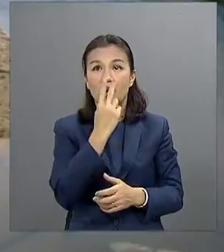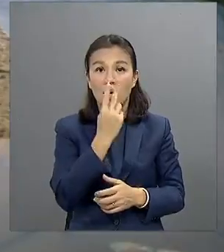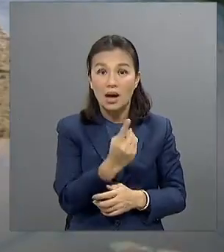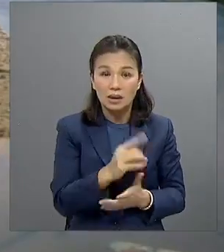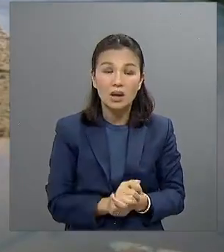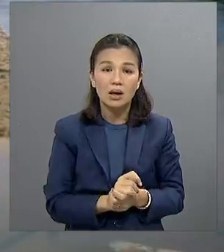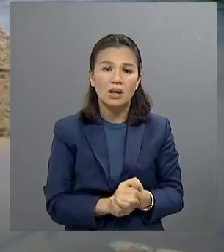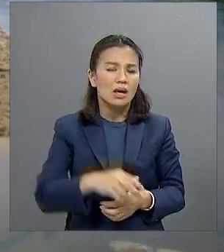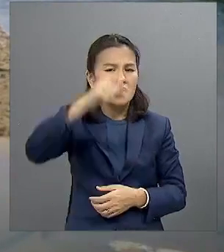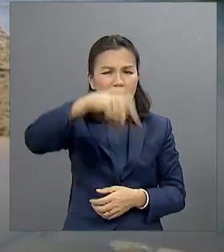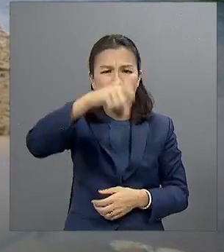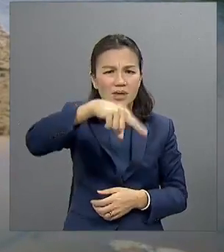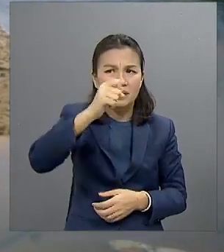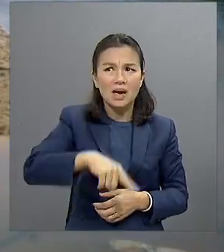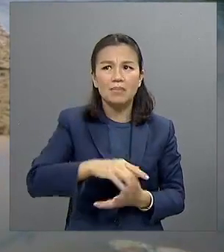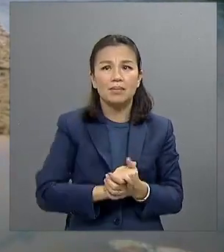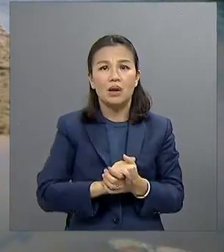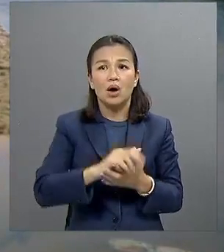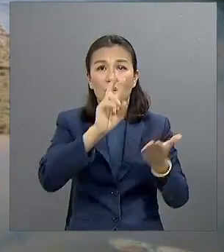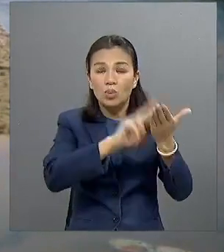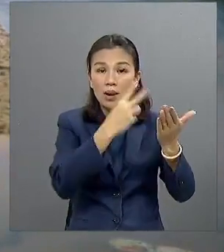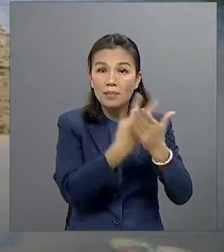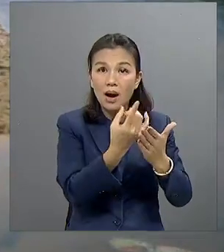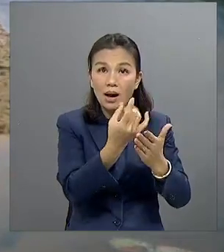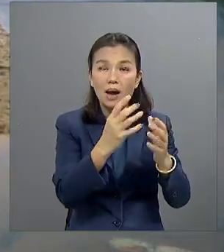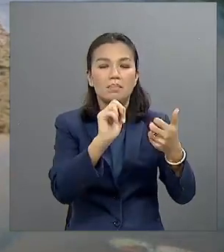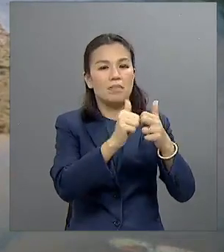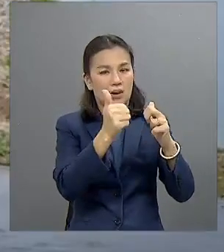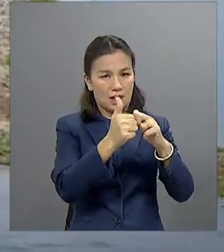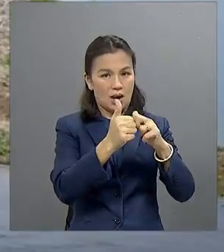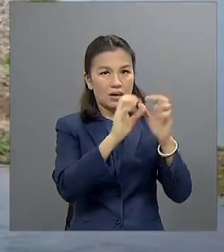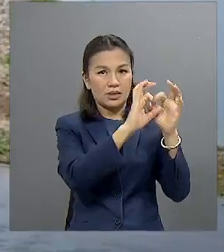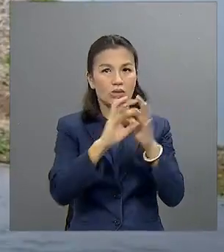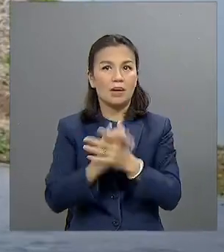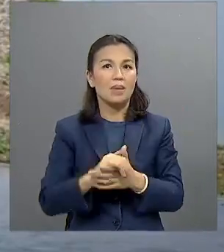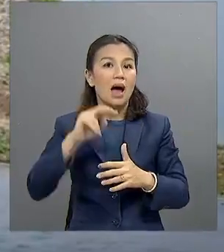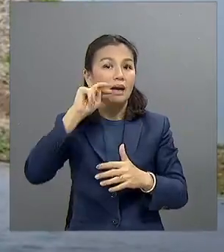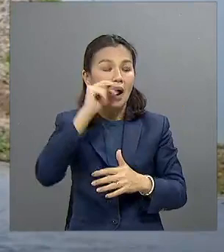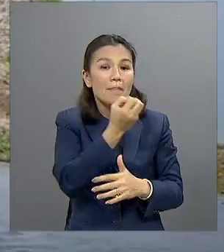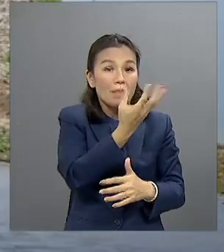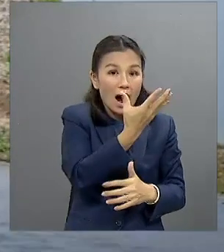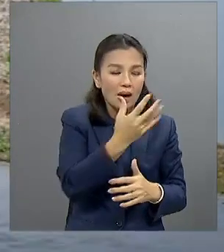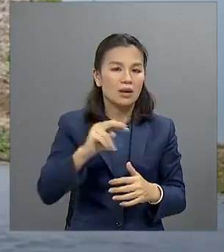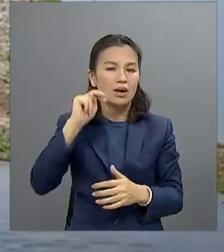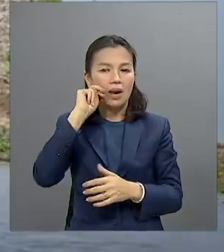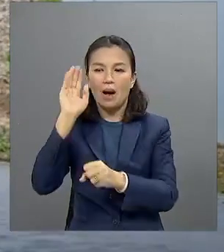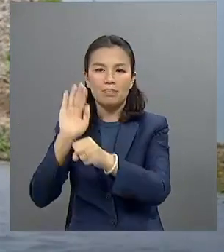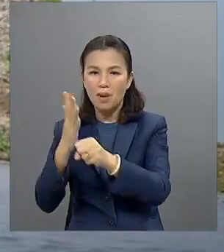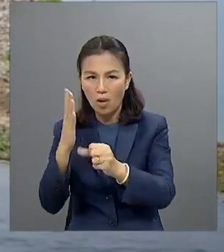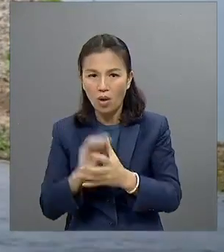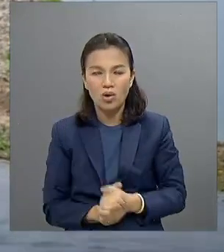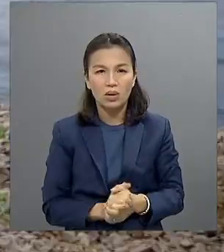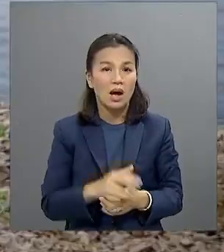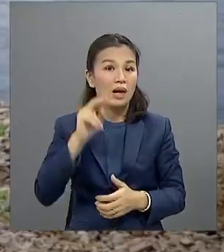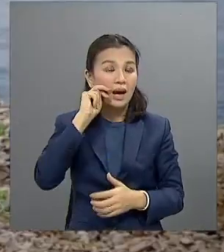ากเนี่ยมันจะเจอปัญหาเกี่ยวกับน้ำเกินแล้วก็น้ำขาดเมื่อน้ำไปแล้วเวลาอยากจะใช้